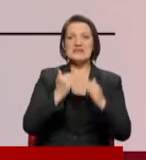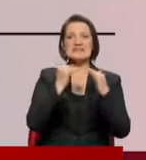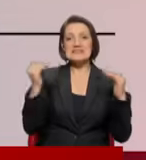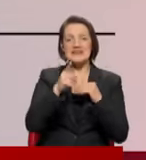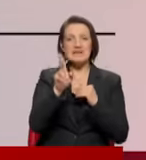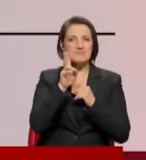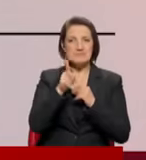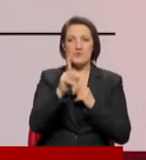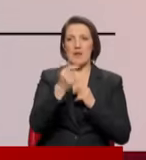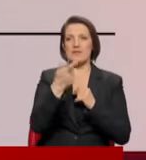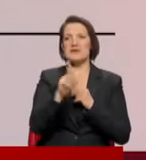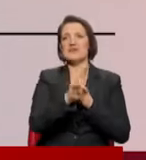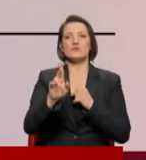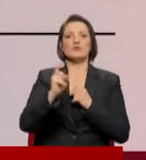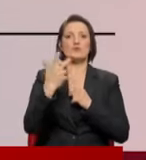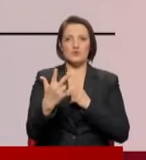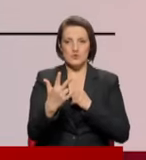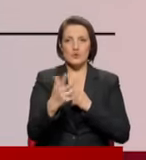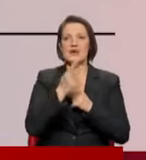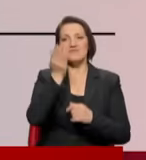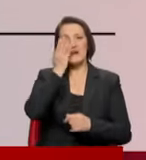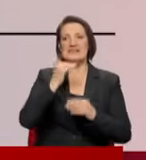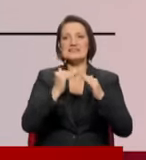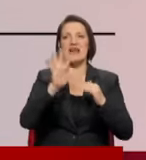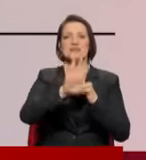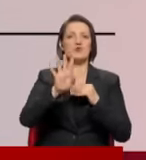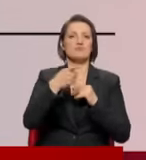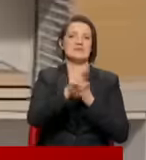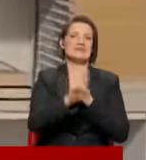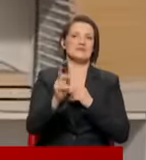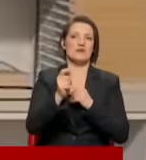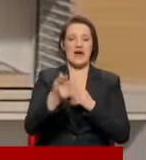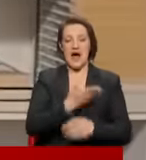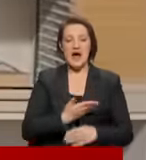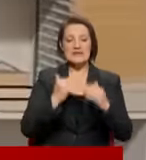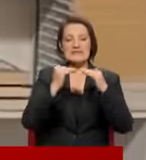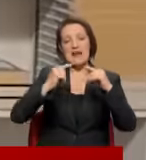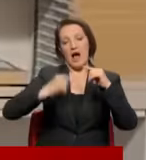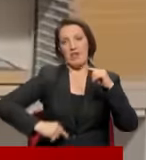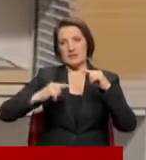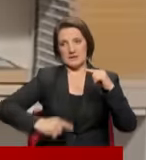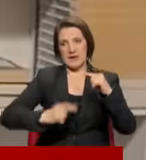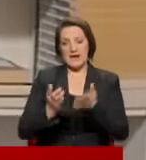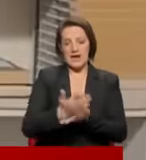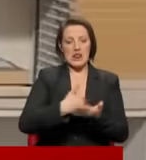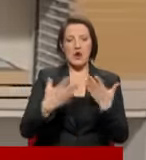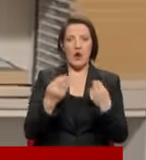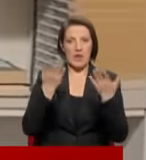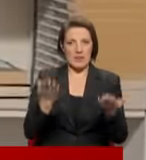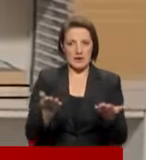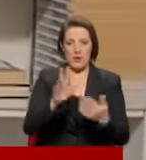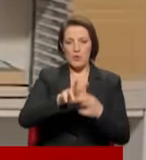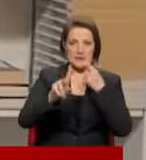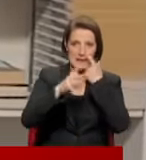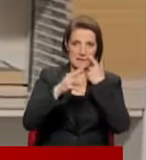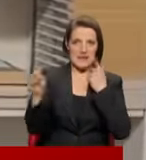sınırı 16.793, yoksulluk sınırı 54.700 lira. Açlık sınırının altında geliri olanlarımız